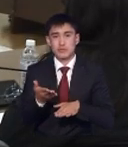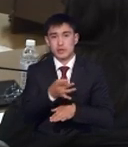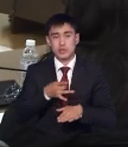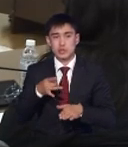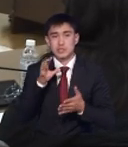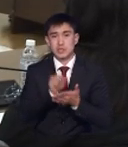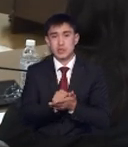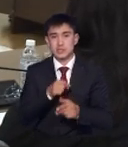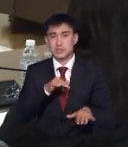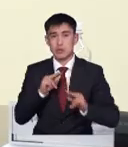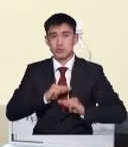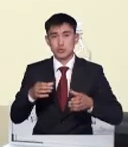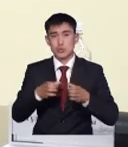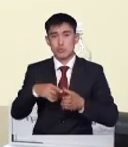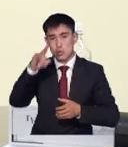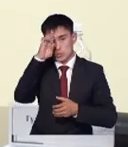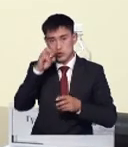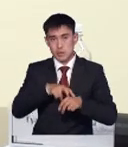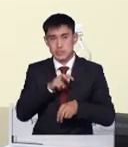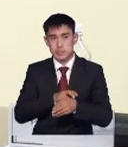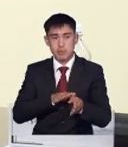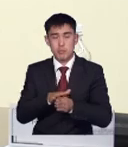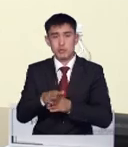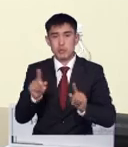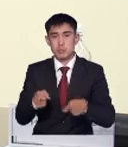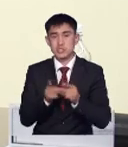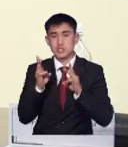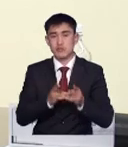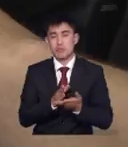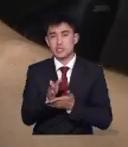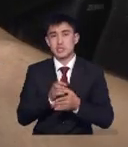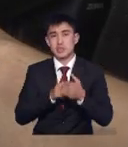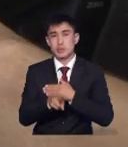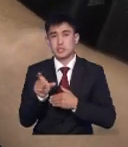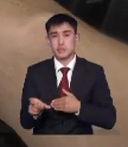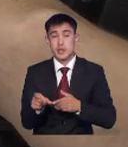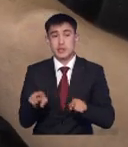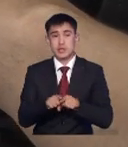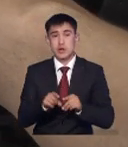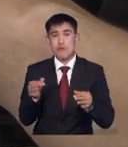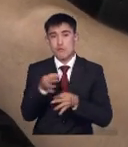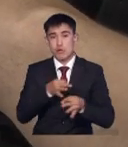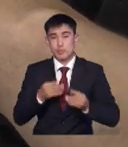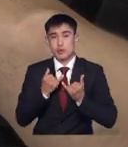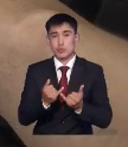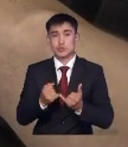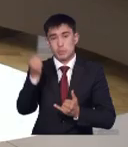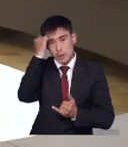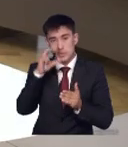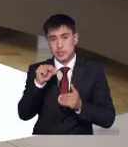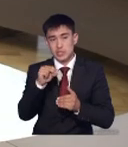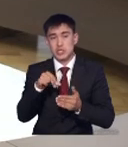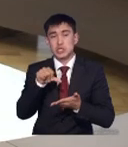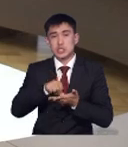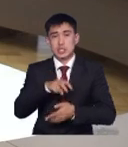регионе занимается рабочая группа Государственной комиссии по полной реабилитации жертв политических репрессий. Так, в рамках форума, приуроченного к памятной дате,